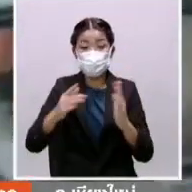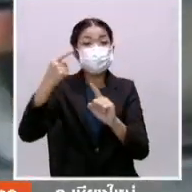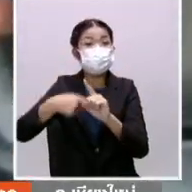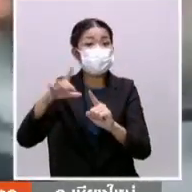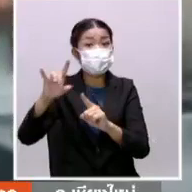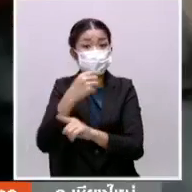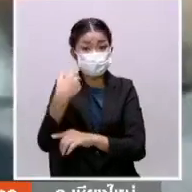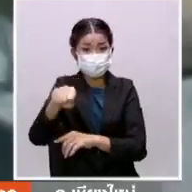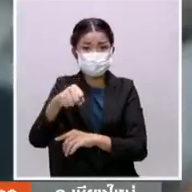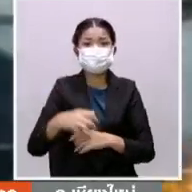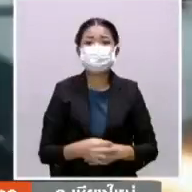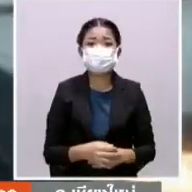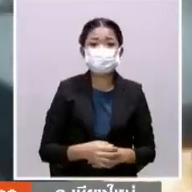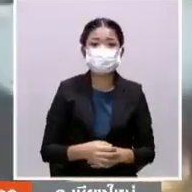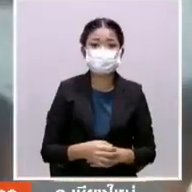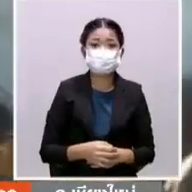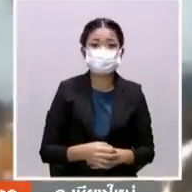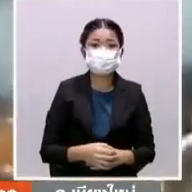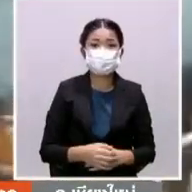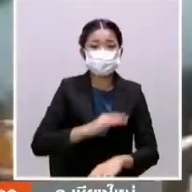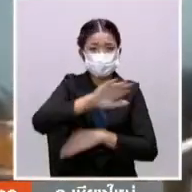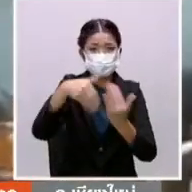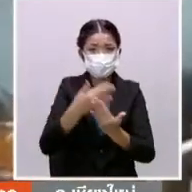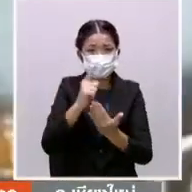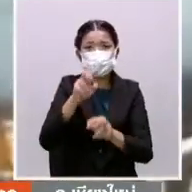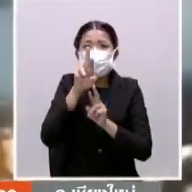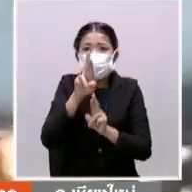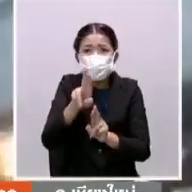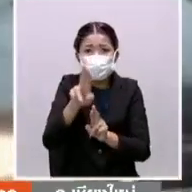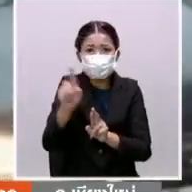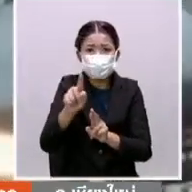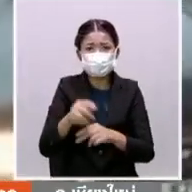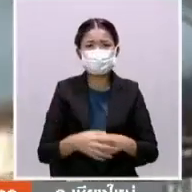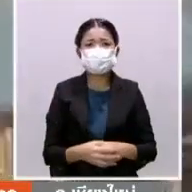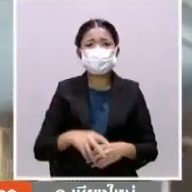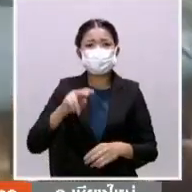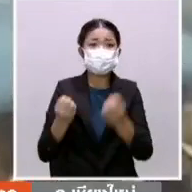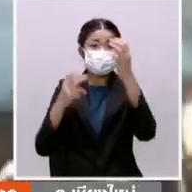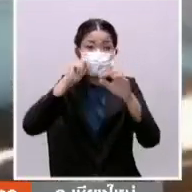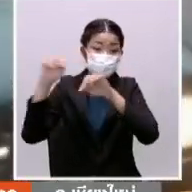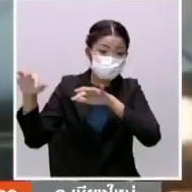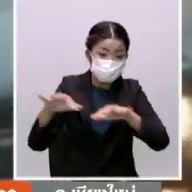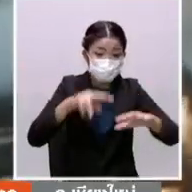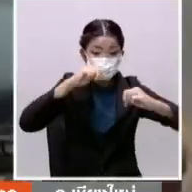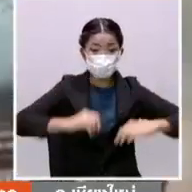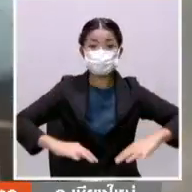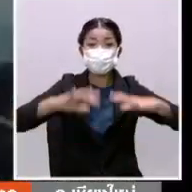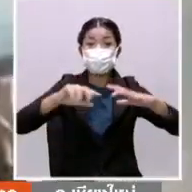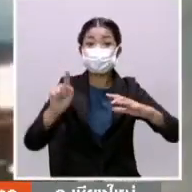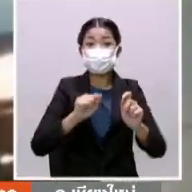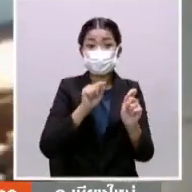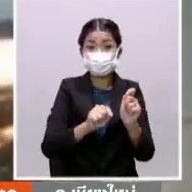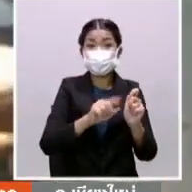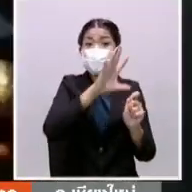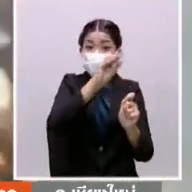10สิงหาคมนี้เลยค่ะเพราะฉะนั้นต้องเฝ้าระวังเลยนะคะเฉพาะจุดเสี่ยงพื้นที่เสี่ยงน้ำหลากน้ำท่วมขังบริเวณอำเภอเ